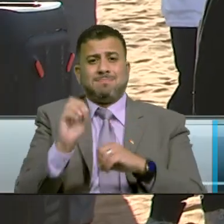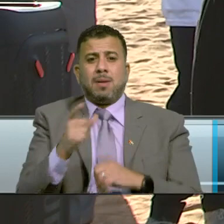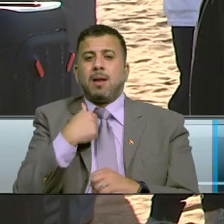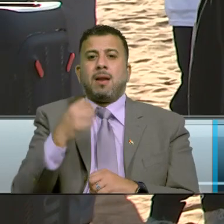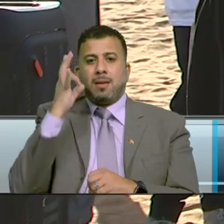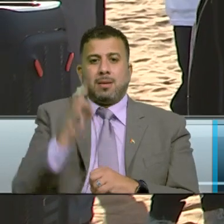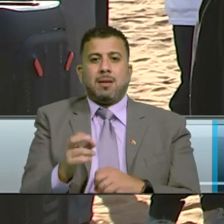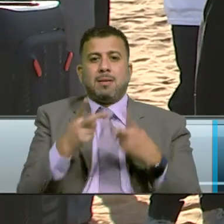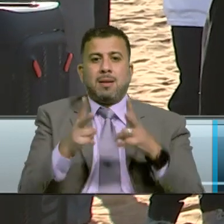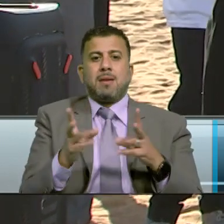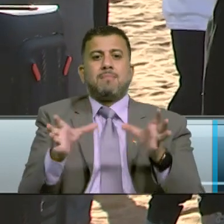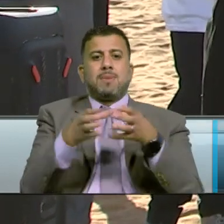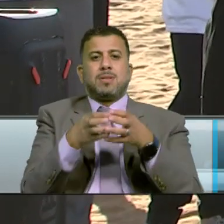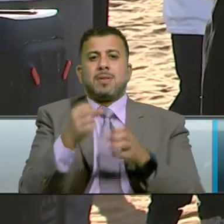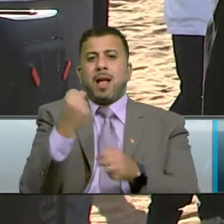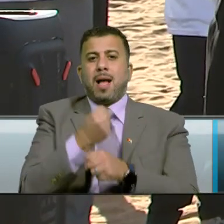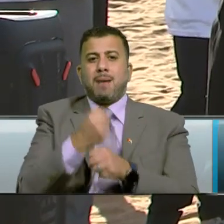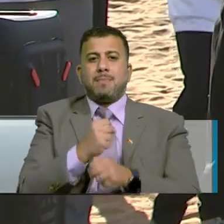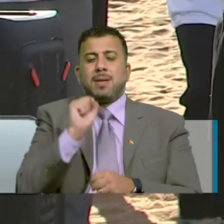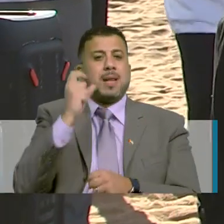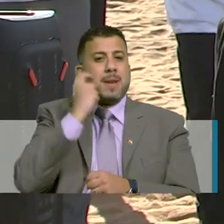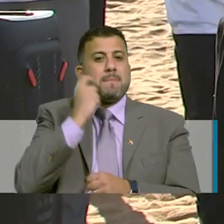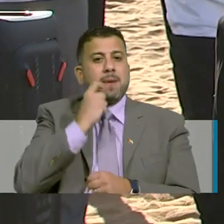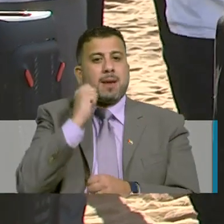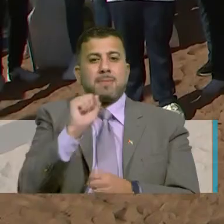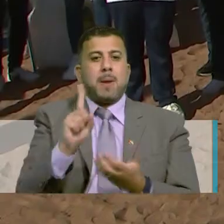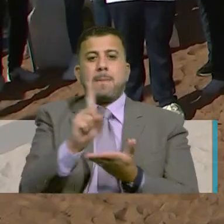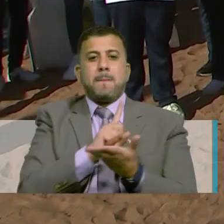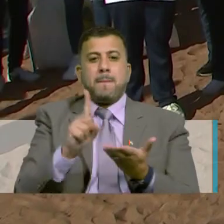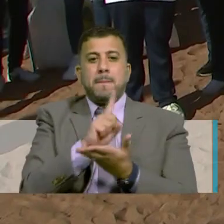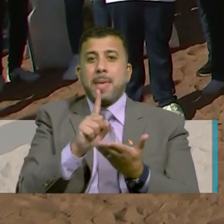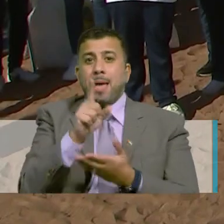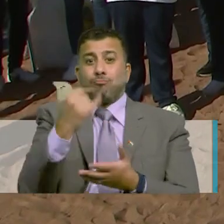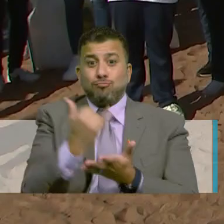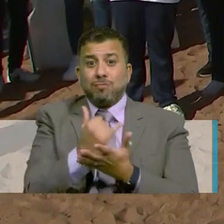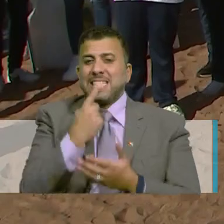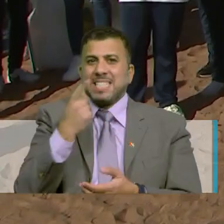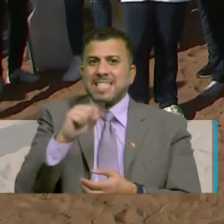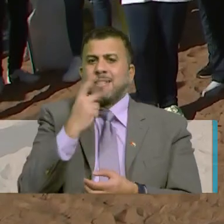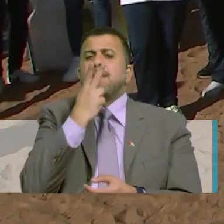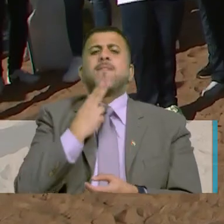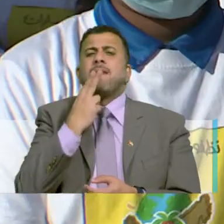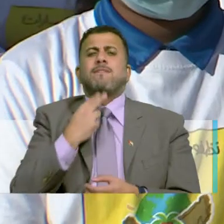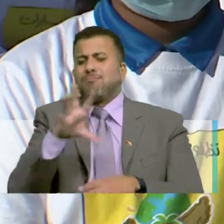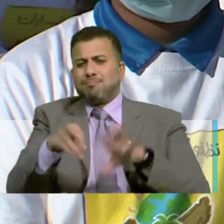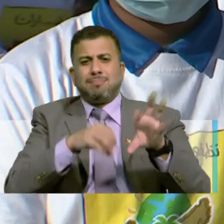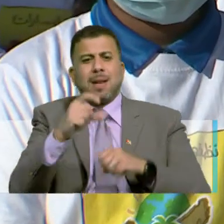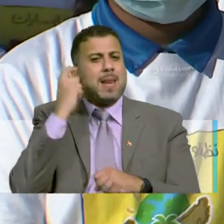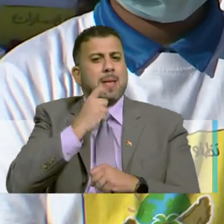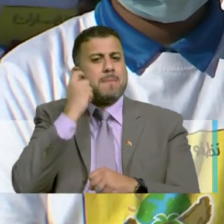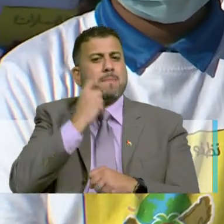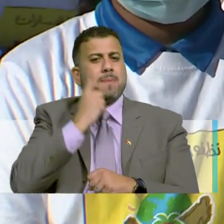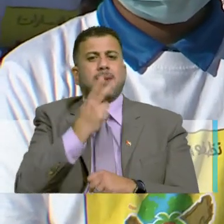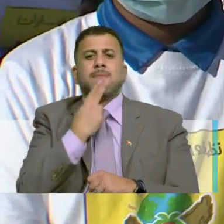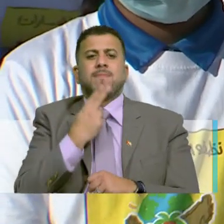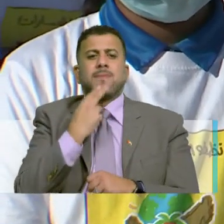وعليه أطلقت مجموعة عمل الإمارات للبيئة حملتها السنوية نظف الإمارات،